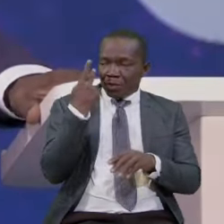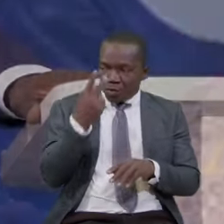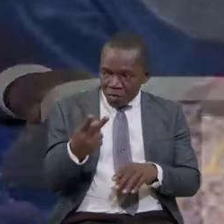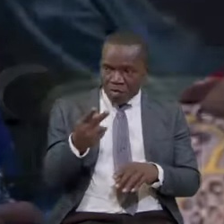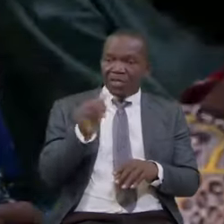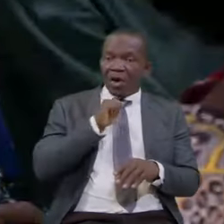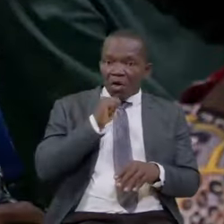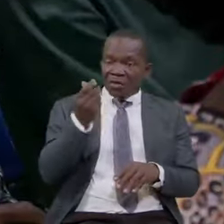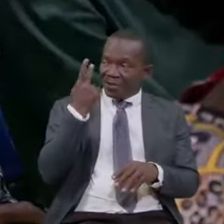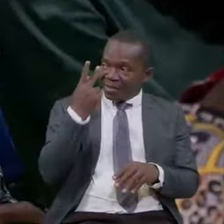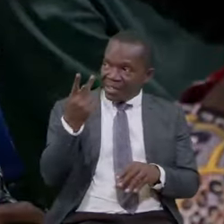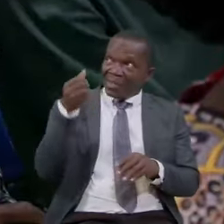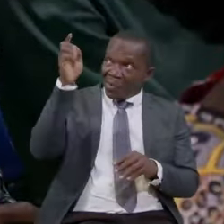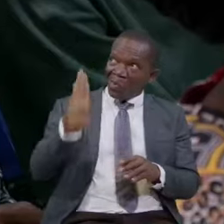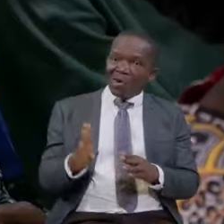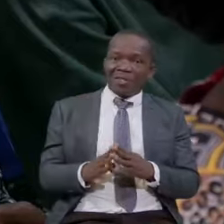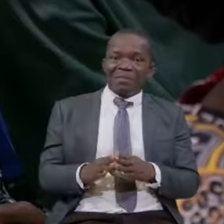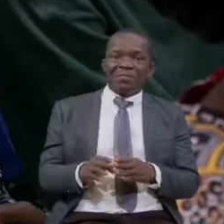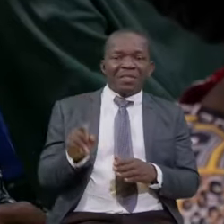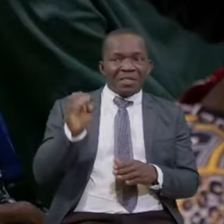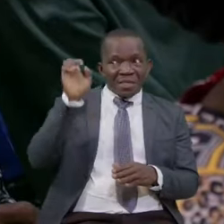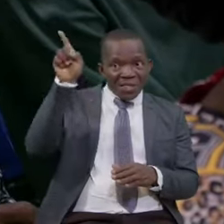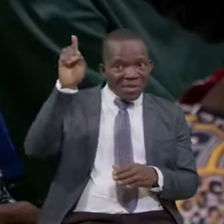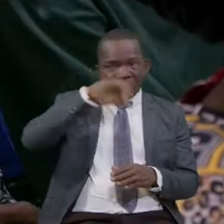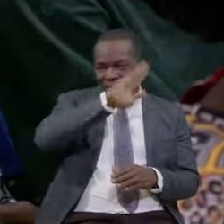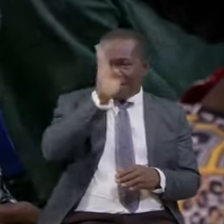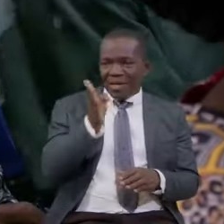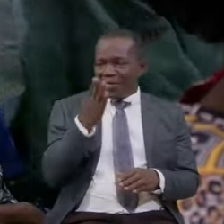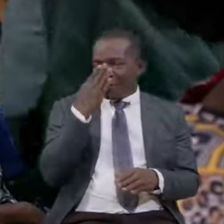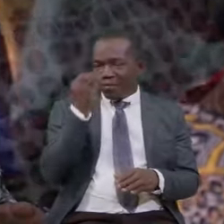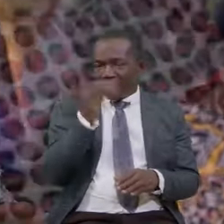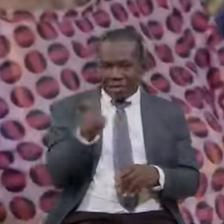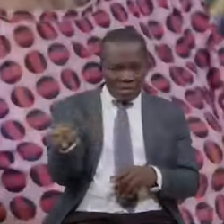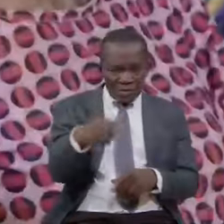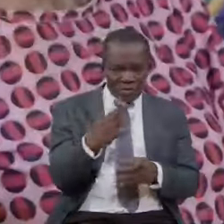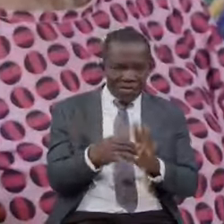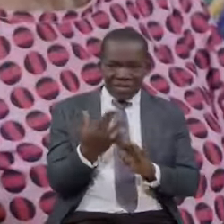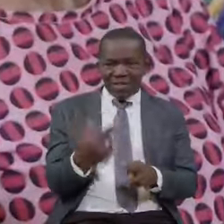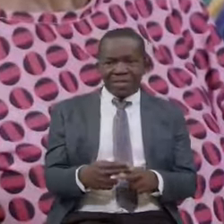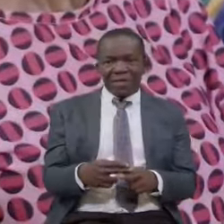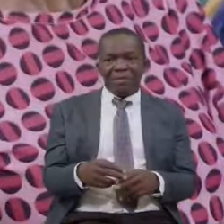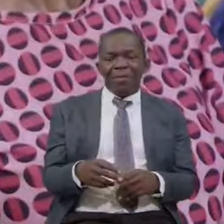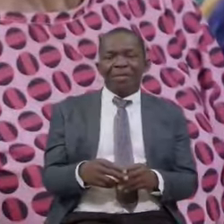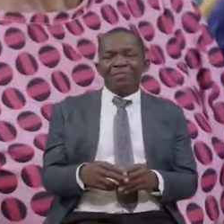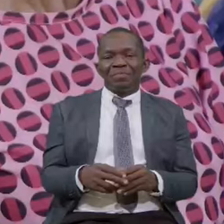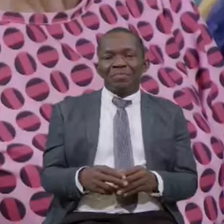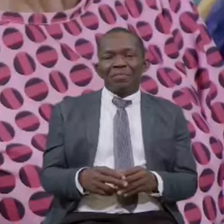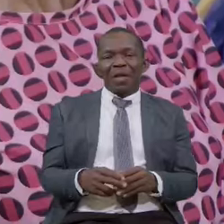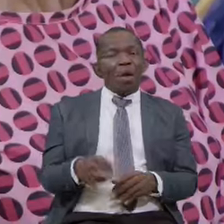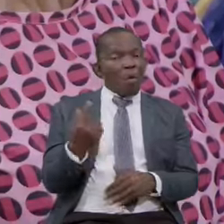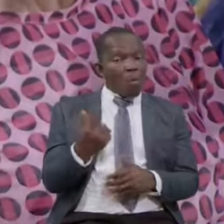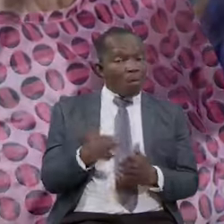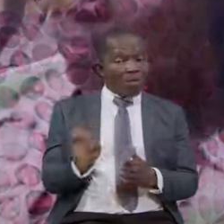invisible il va jamais te délaisser il va jamais t'abandonner quelque soose ce que tu